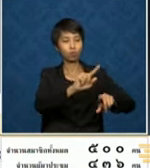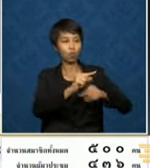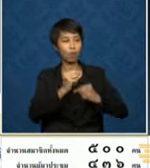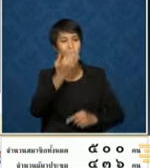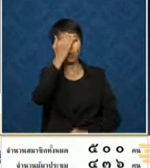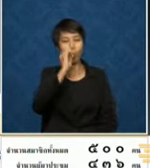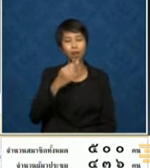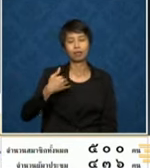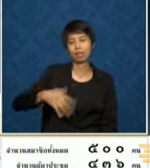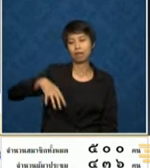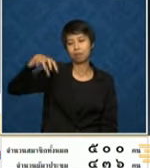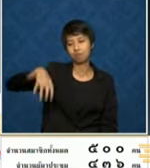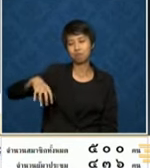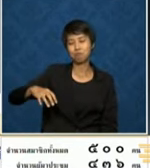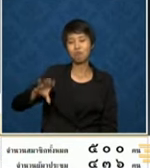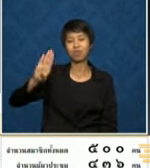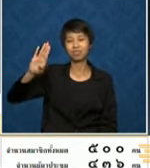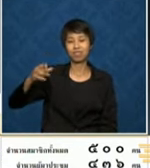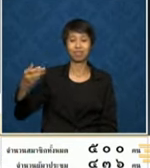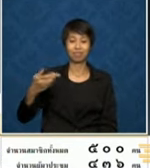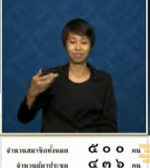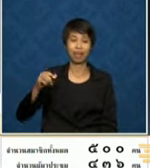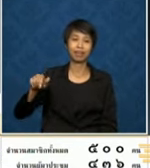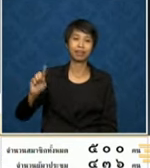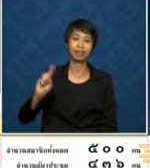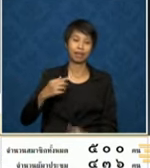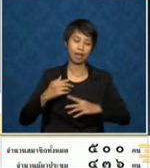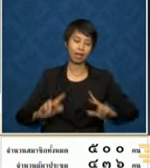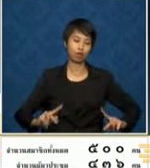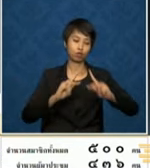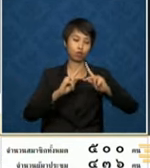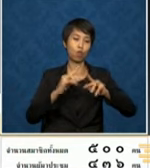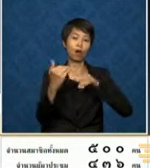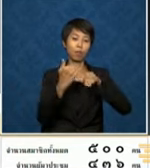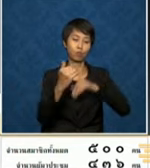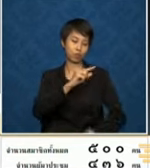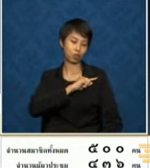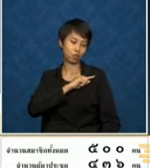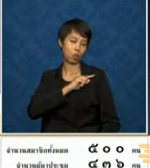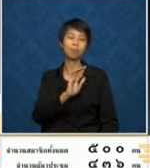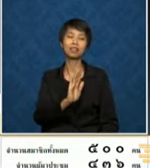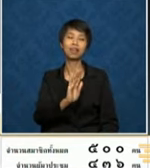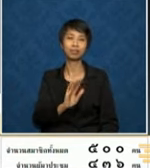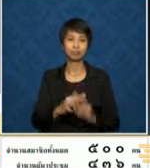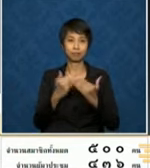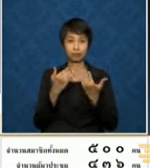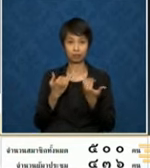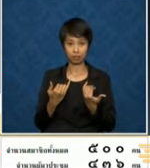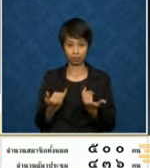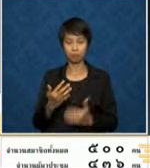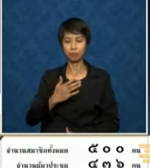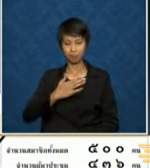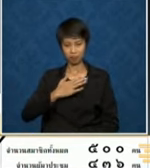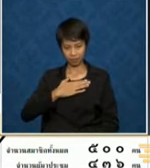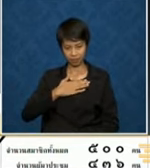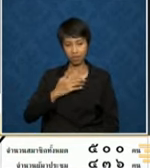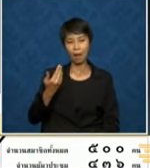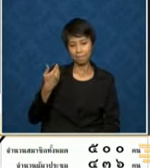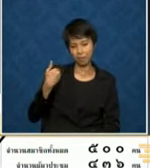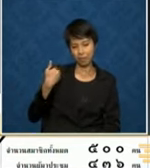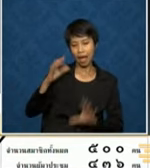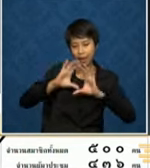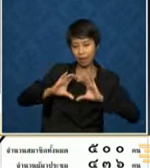ป็นบริษัทมหาชนไม่ได้อยู่ภายใต้กำกับดูแลของกระทรวงคมนาคมผมเรียนอย่างนี้ครับว่าเรากำกับดูแลผ่านรั